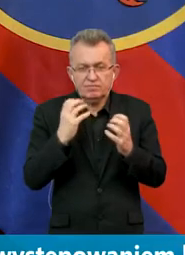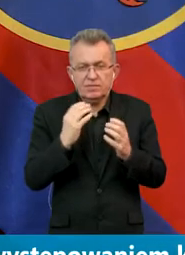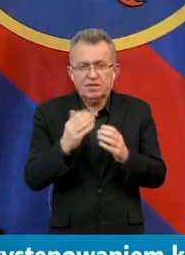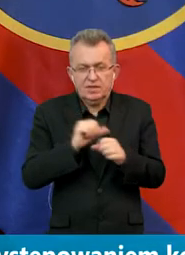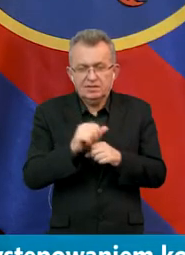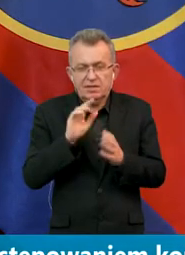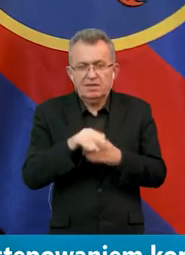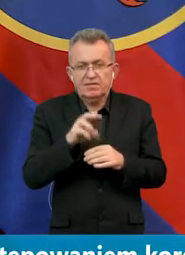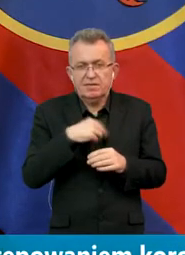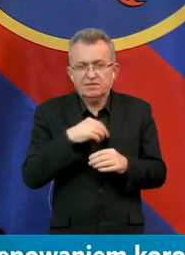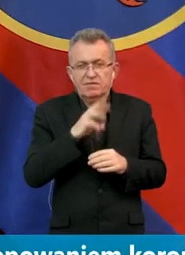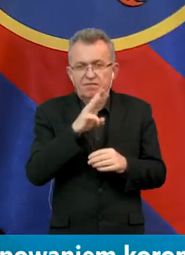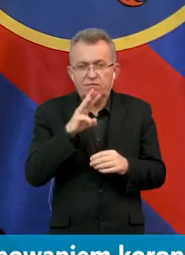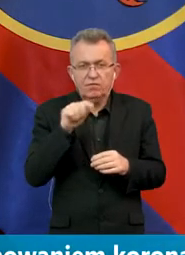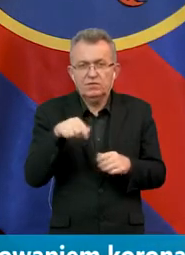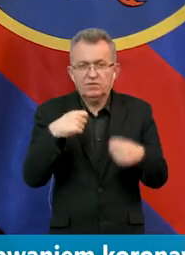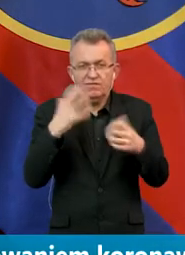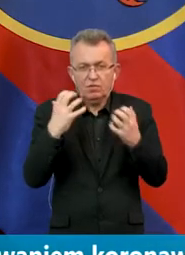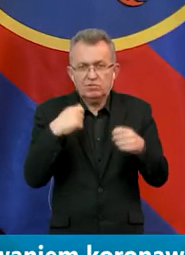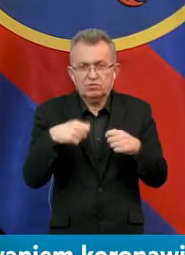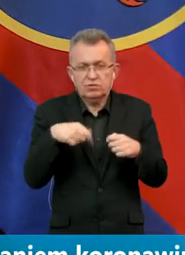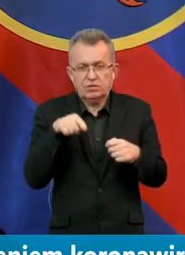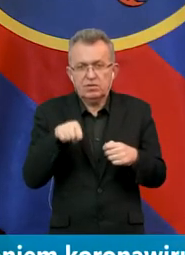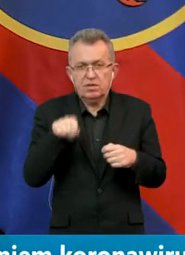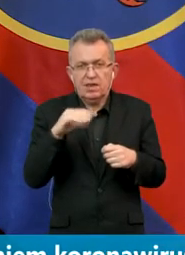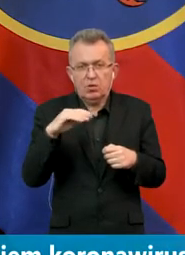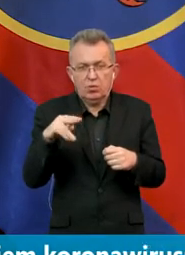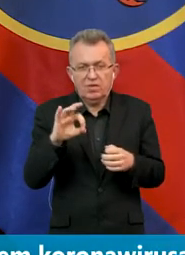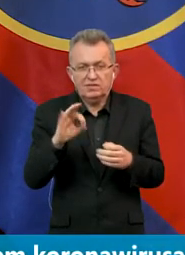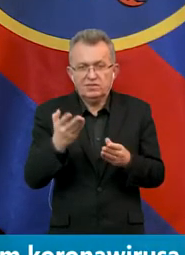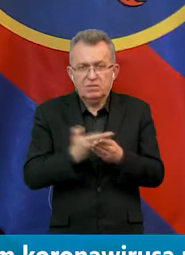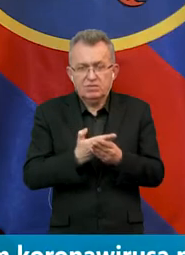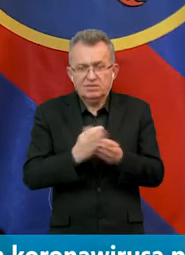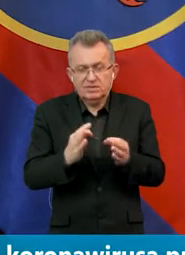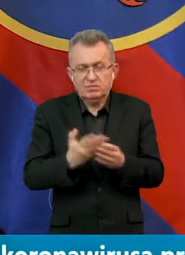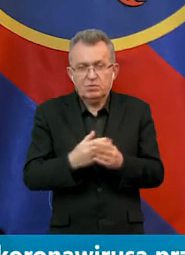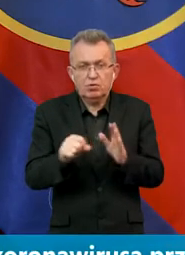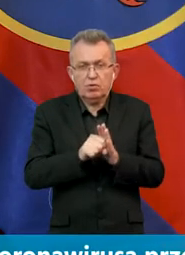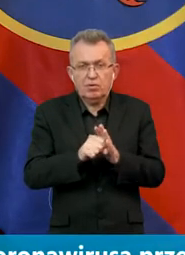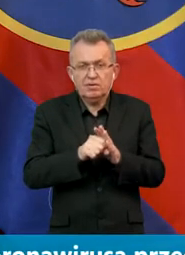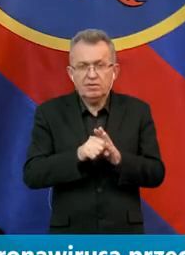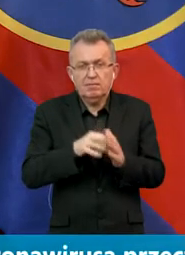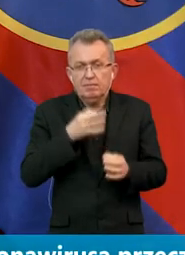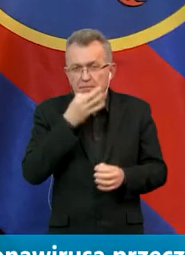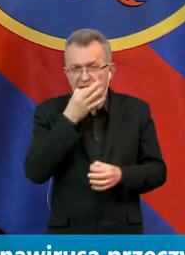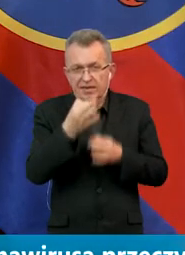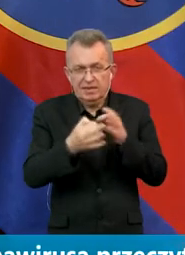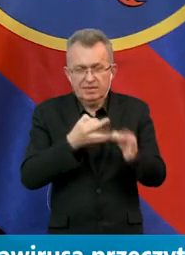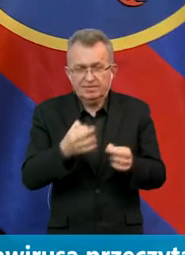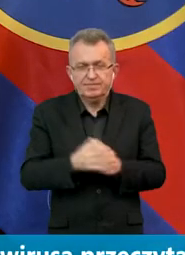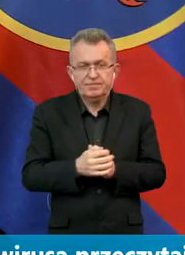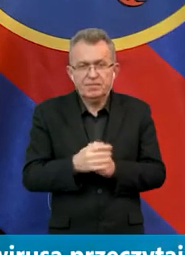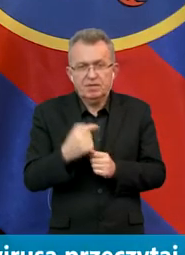znajdziecie na naszej stronie internetowej www.wiadomościszczecin.eu, a teraz już zapraszam do zadawania pytań. Mam nadzieję,